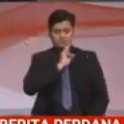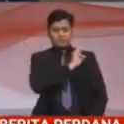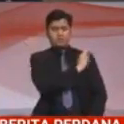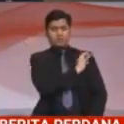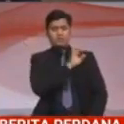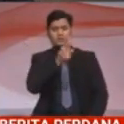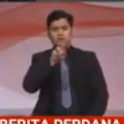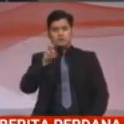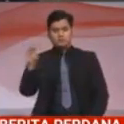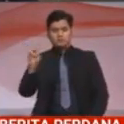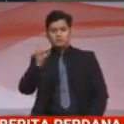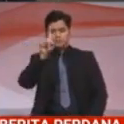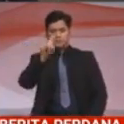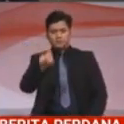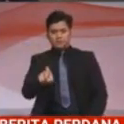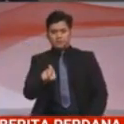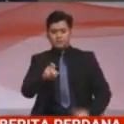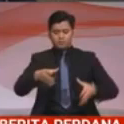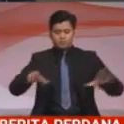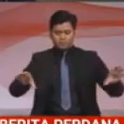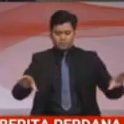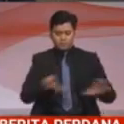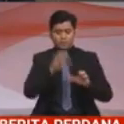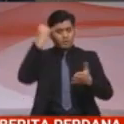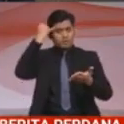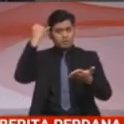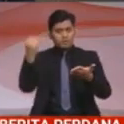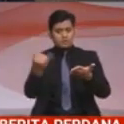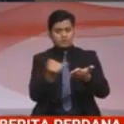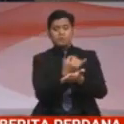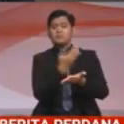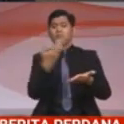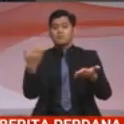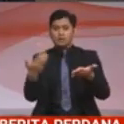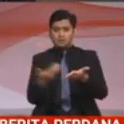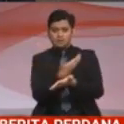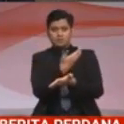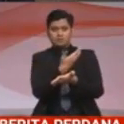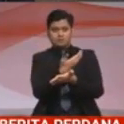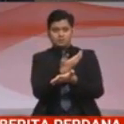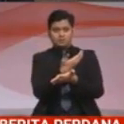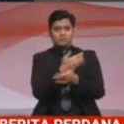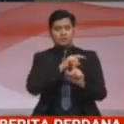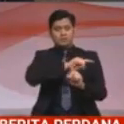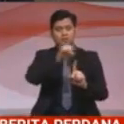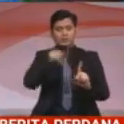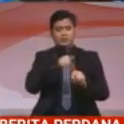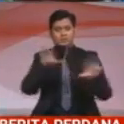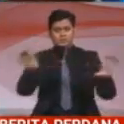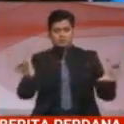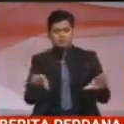bangkit dengan membawa inovasi baharu dalam setiap penerbitan yang dihasilkan.